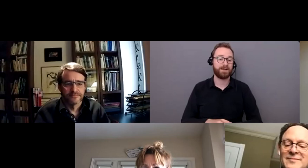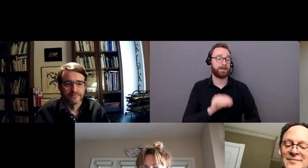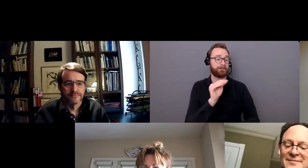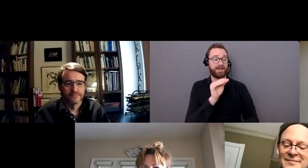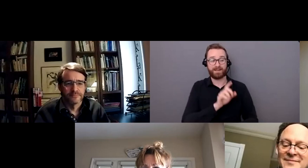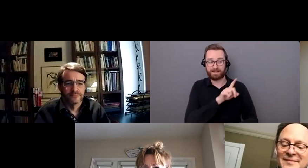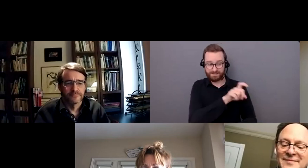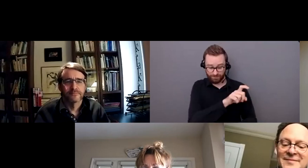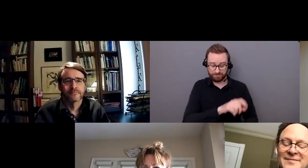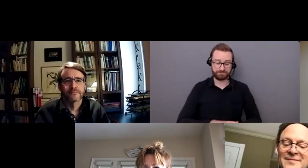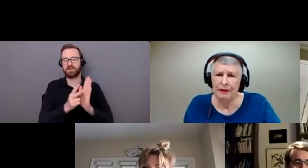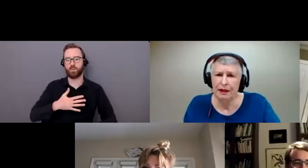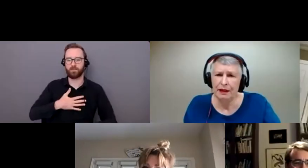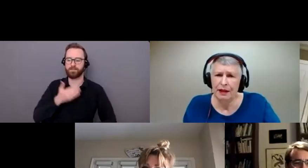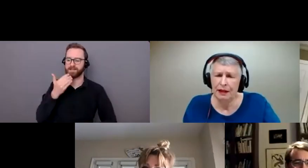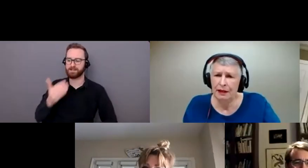Martin.